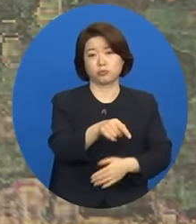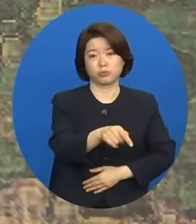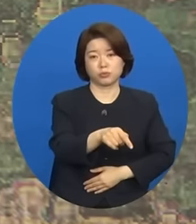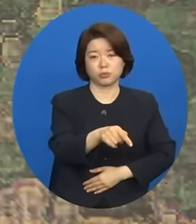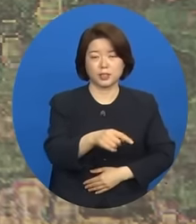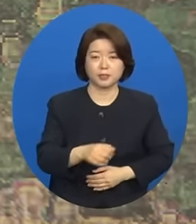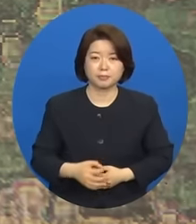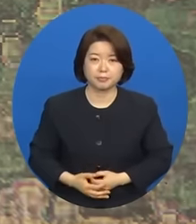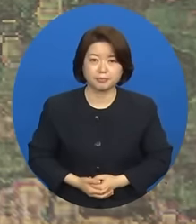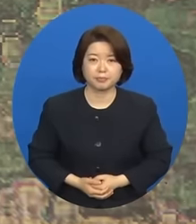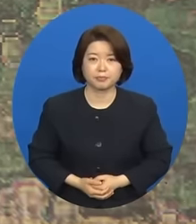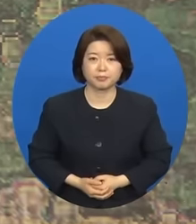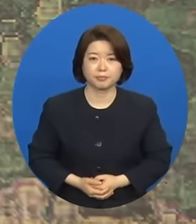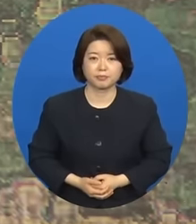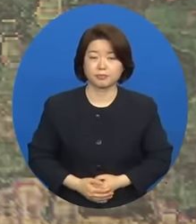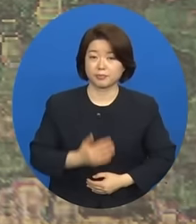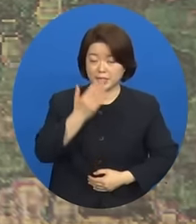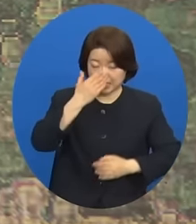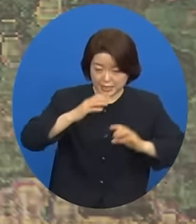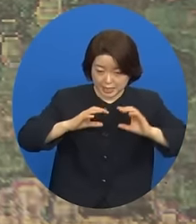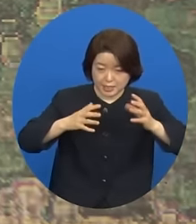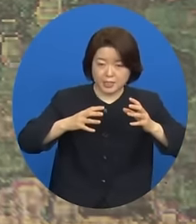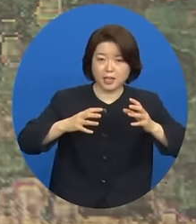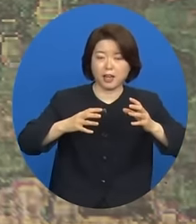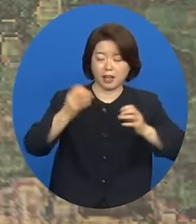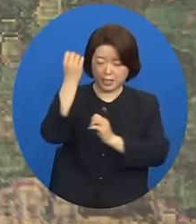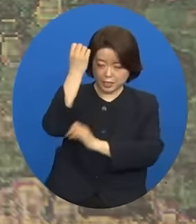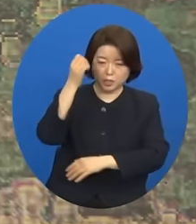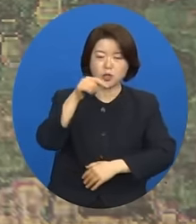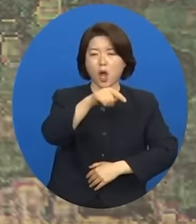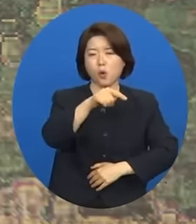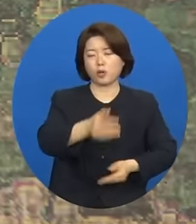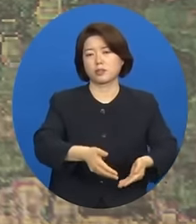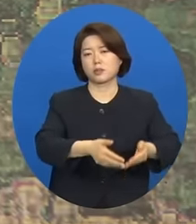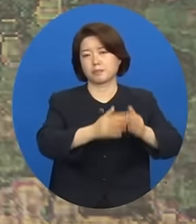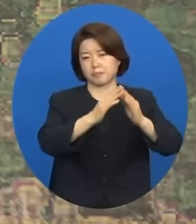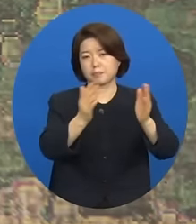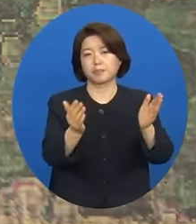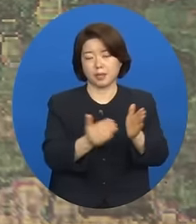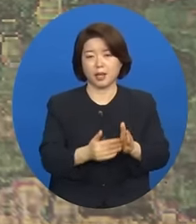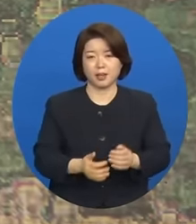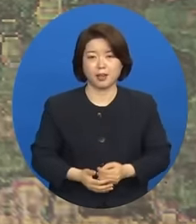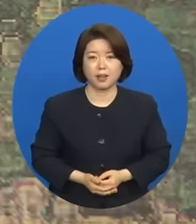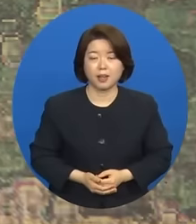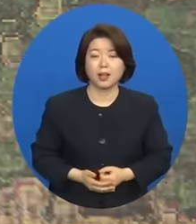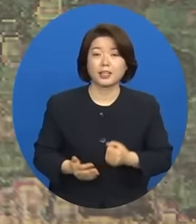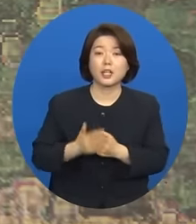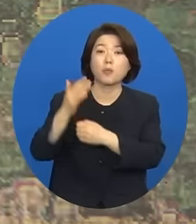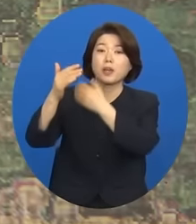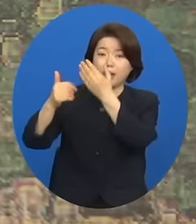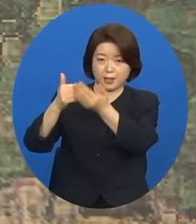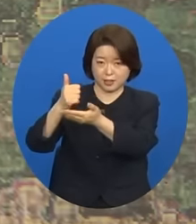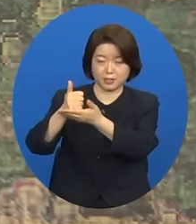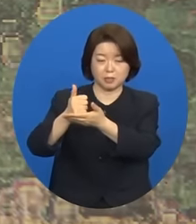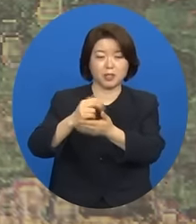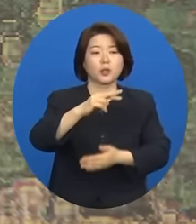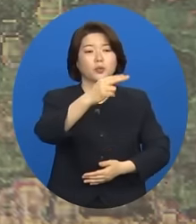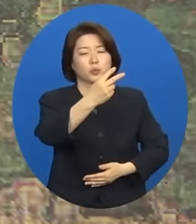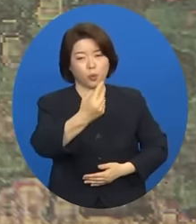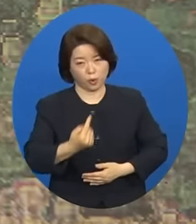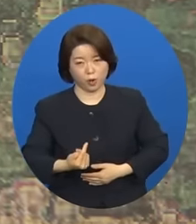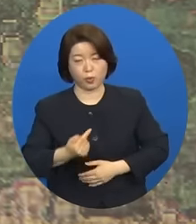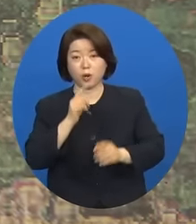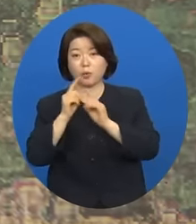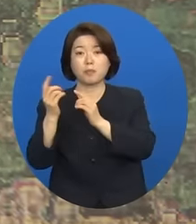것이죠. 이스라엘이라는 나라의 기초가 사실은 거기서 세워지게 된 거예요. 그렇기 때문에 하나님이 이제 돌아오라고